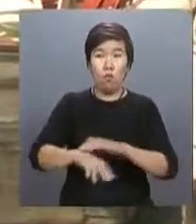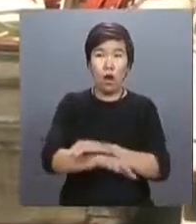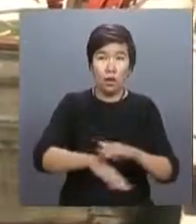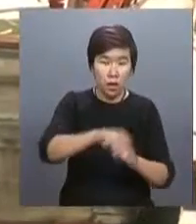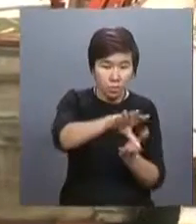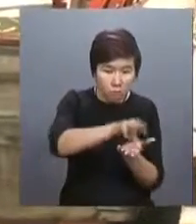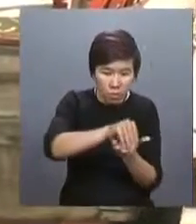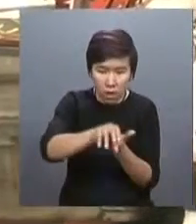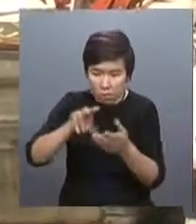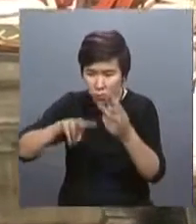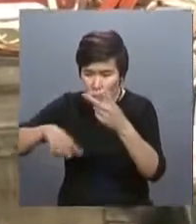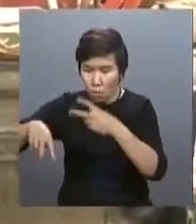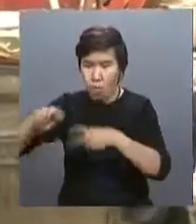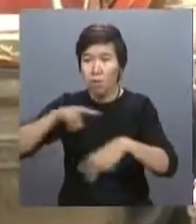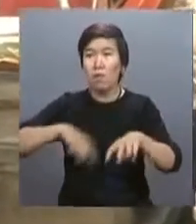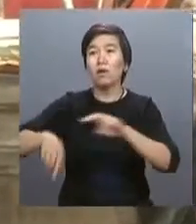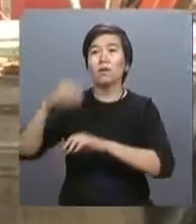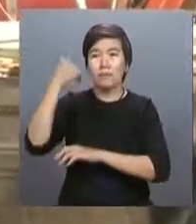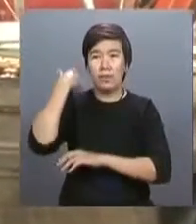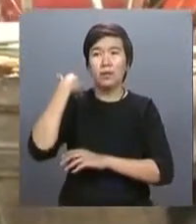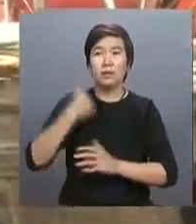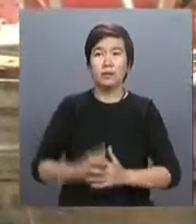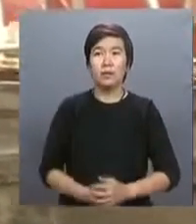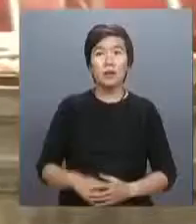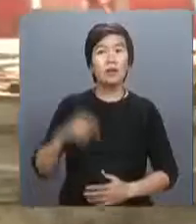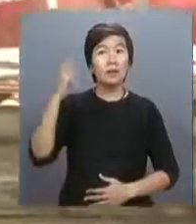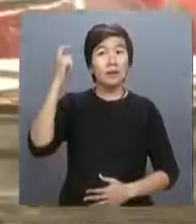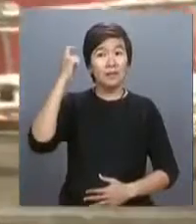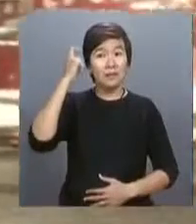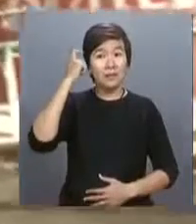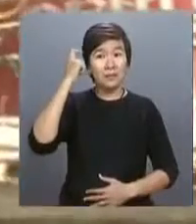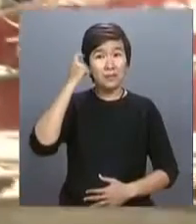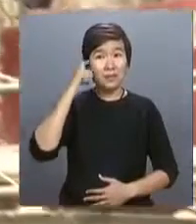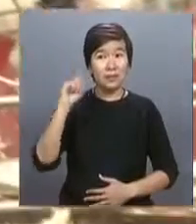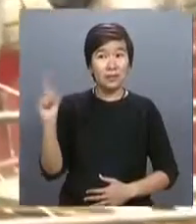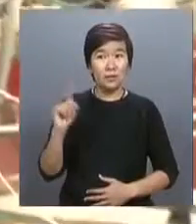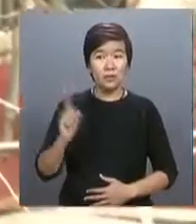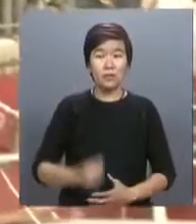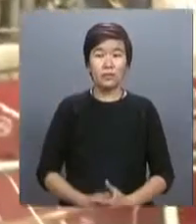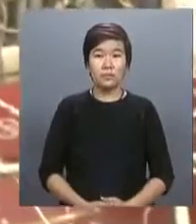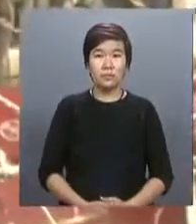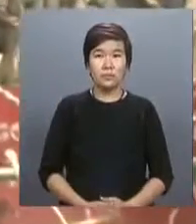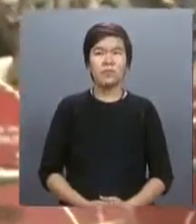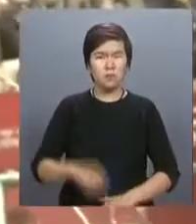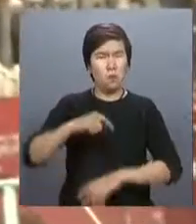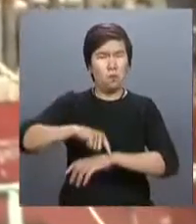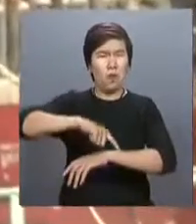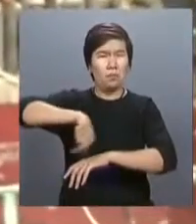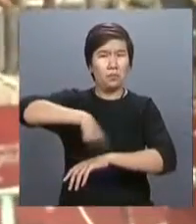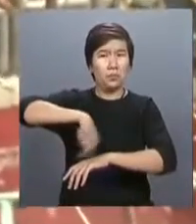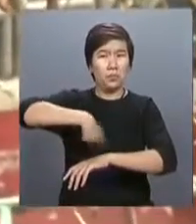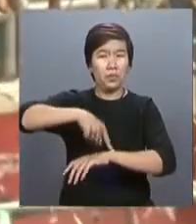ในระหว่างการตรวจสอบที่เกิดเหตุค่ะแล้วก็คาดว่าจะยังไม่สิ้นสุดในเร็วๆนี้นะคะขั้นตอนในการพิสูจน์หลักฐ